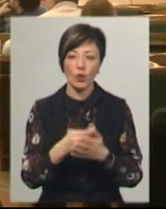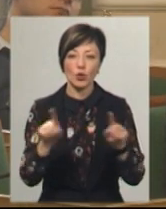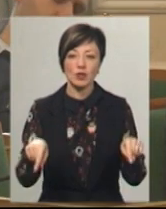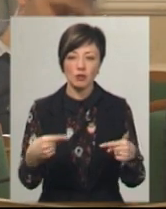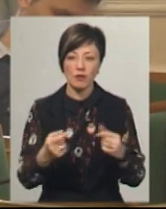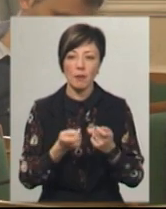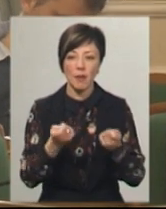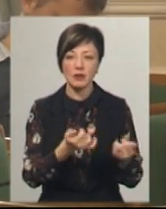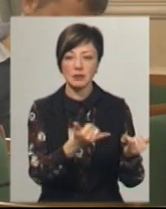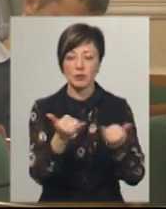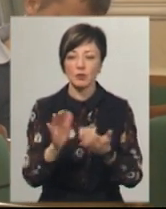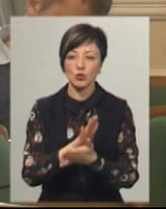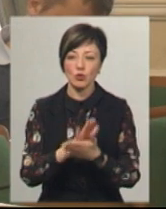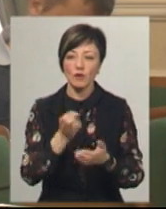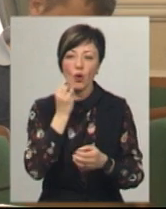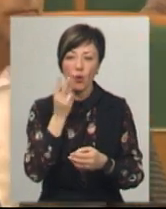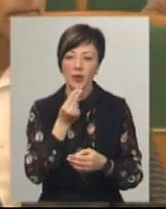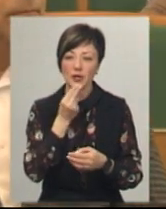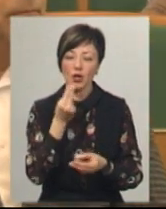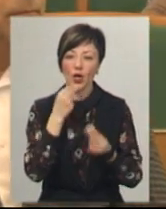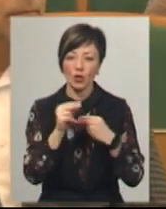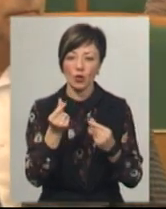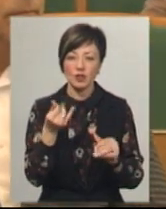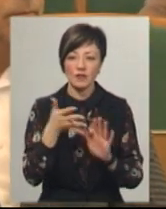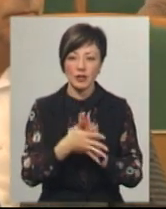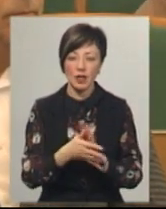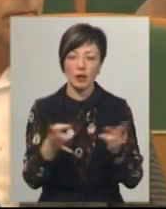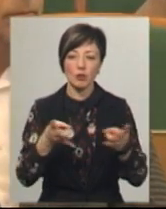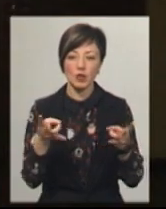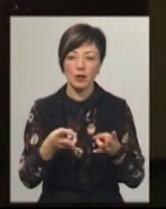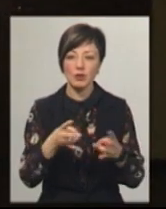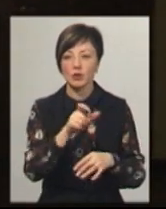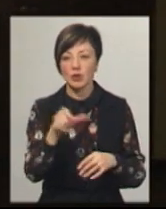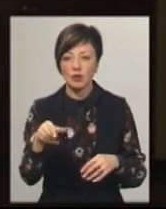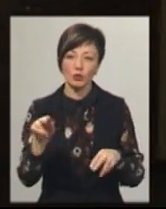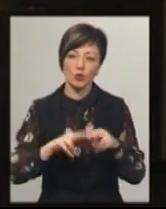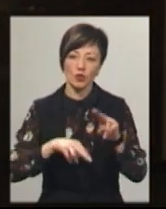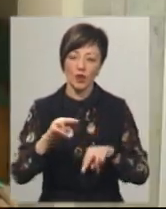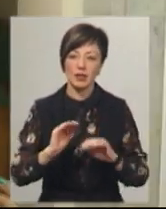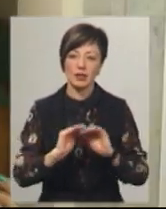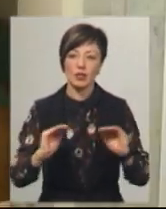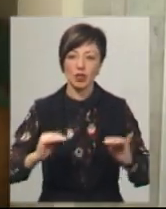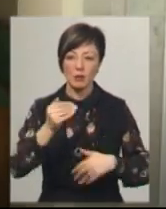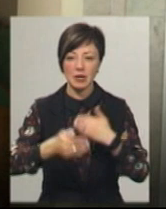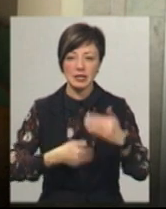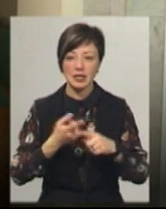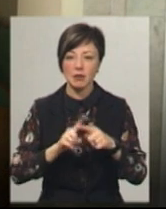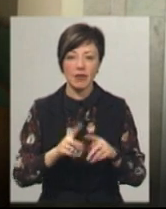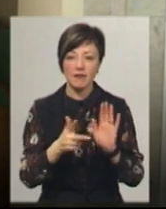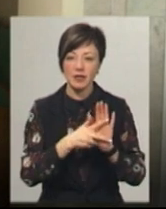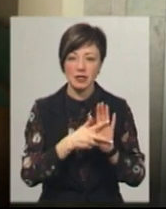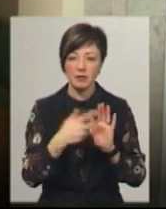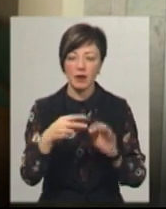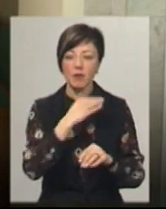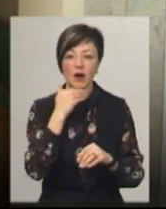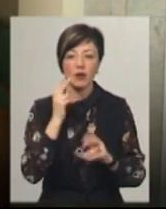організовує для малозабезпечених безкоштовні обіди і краще б гроші витратили на потреби нужденних чи побудували дитячий басейн. Це може бути не 8, 20,